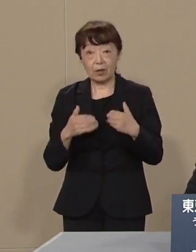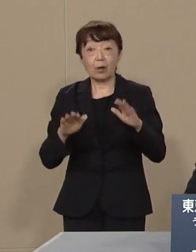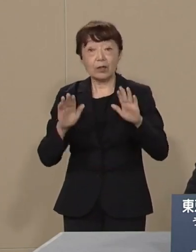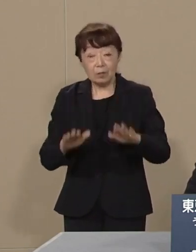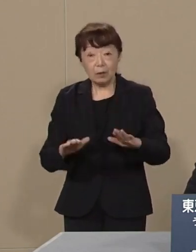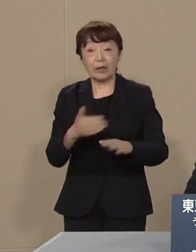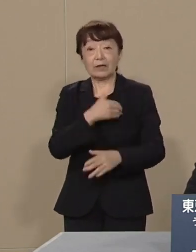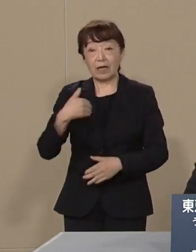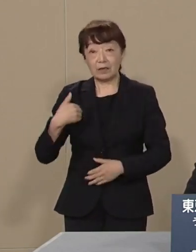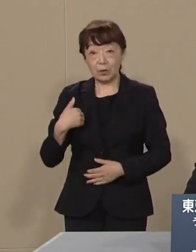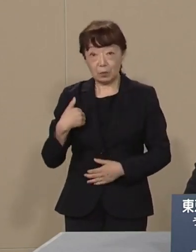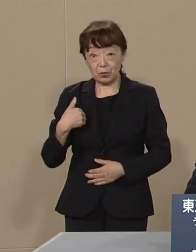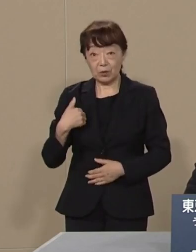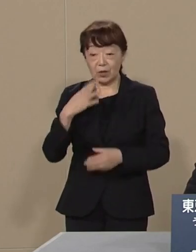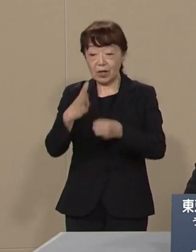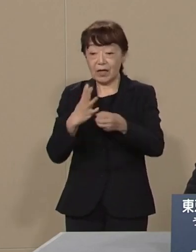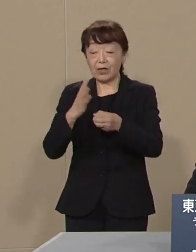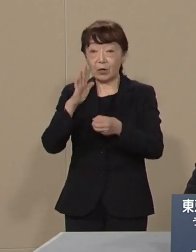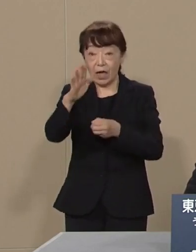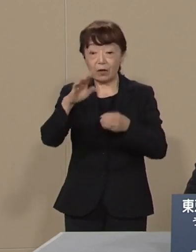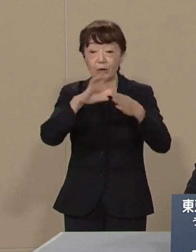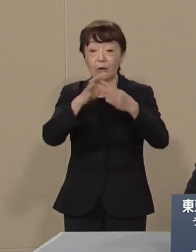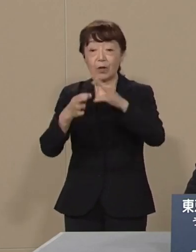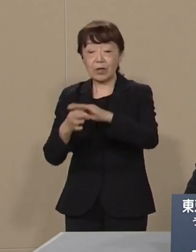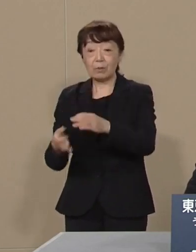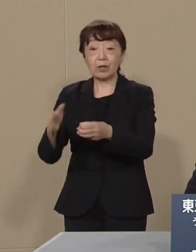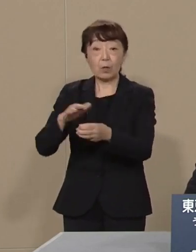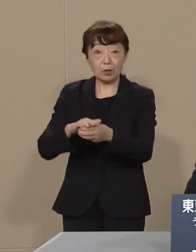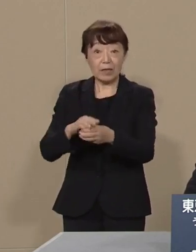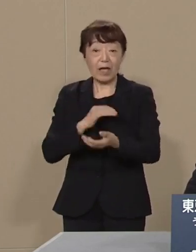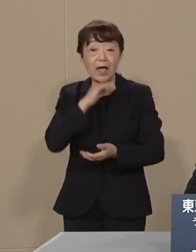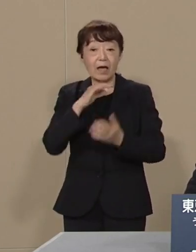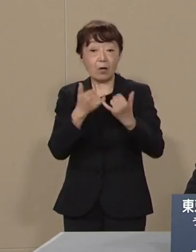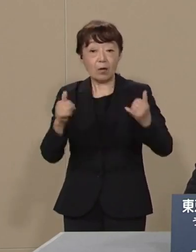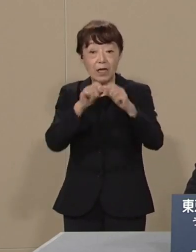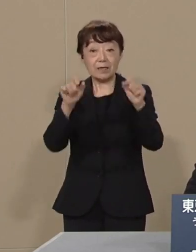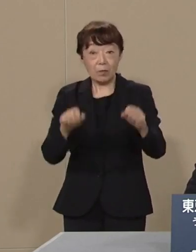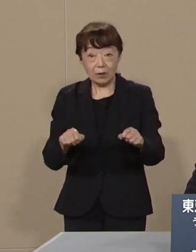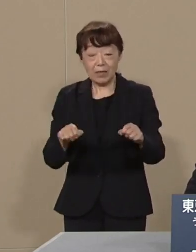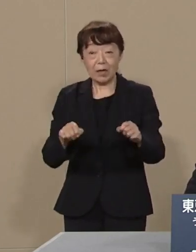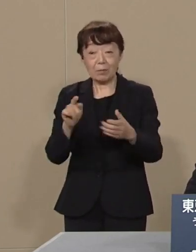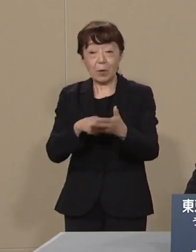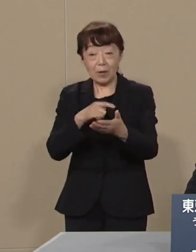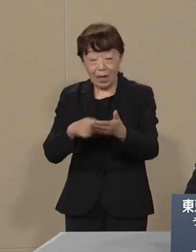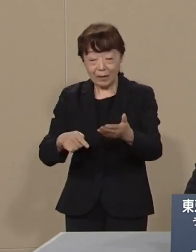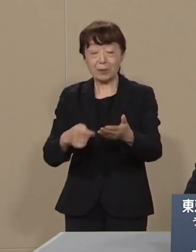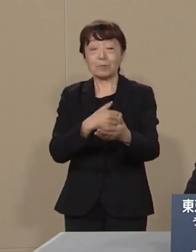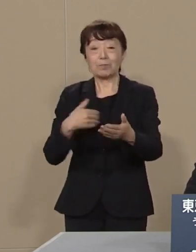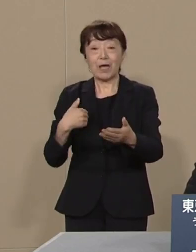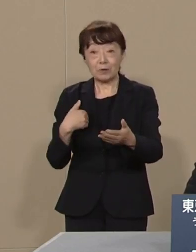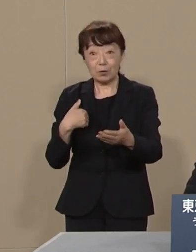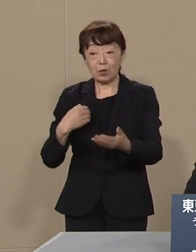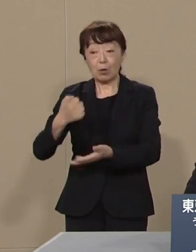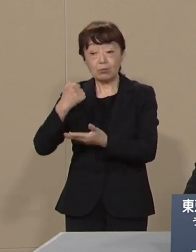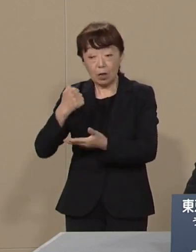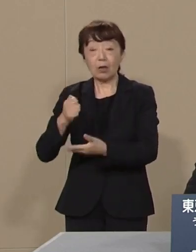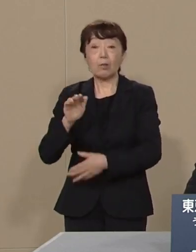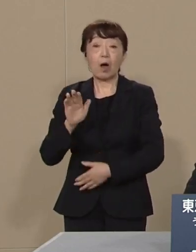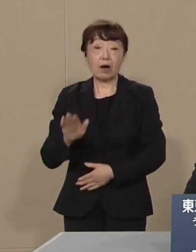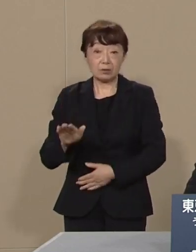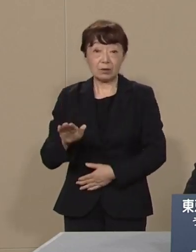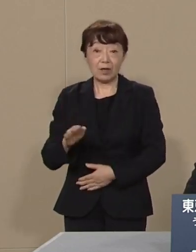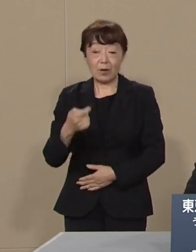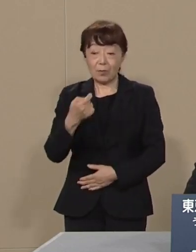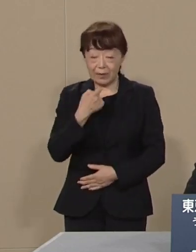ます4年後のオリンピックを含めて高齢者問題もまだ間に合います財源もあります私は